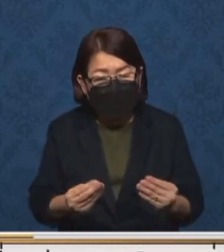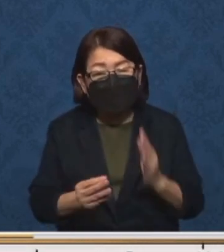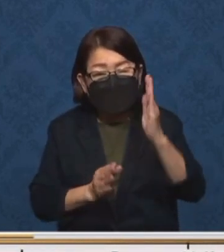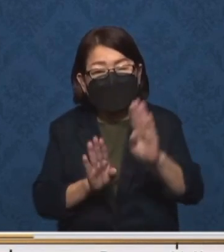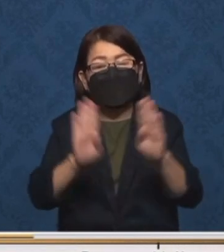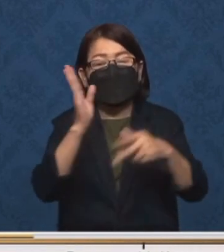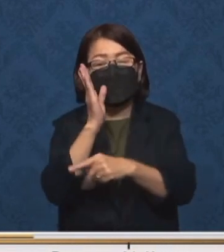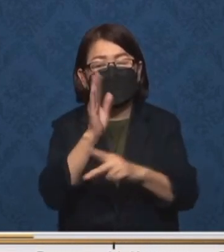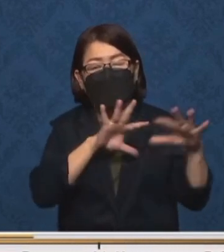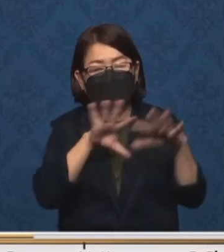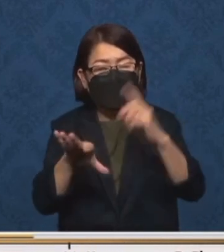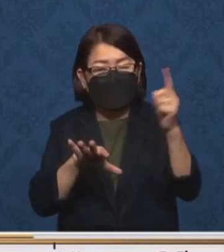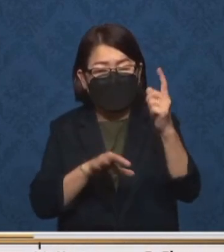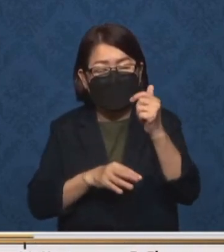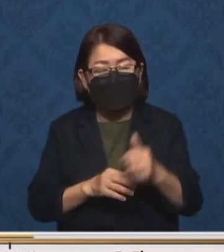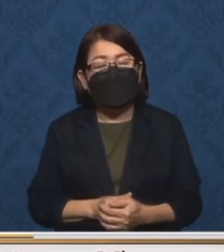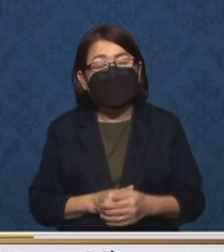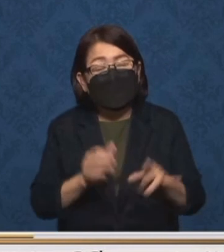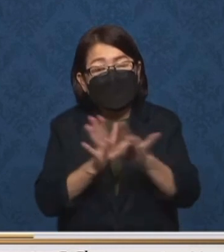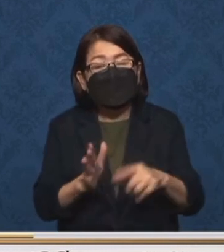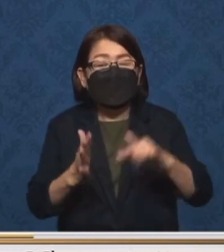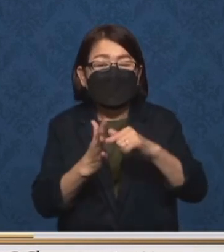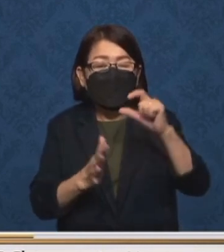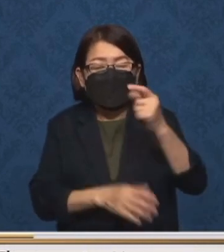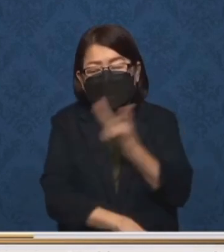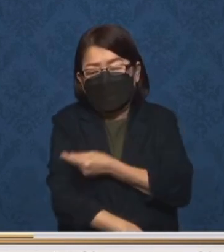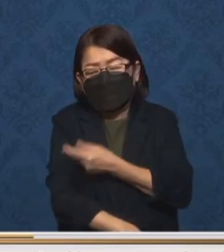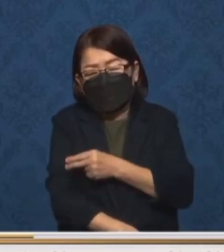้่สุดท้ายกจะมาวนอยู่กับการจากกวัซีนที่ไม่พร้